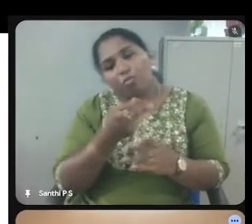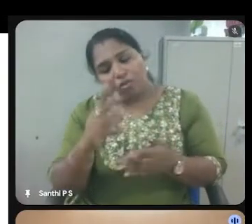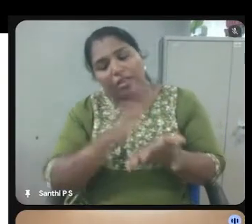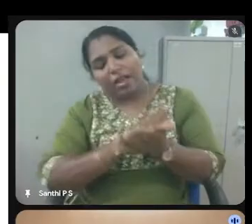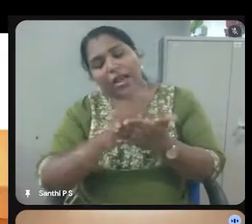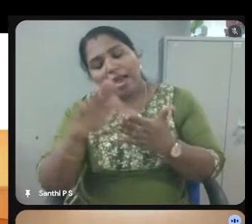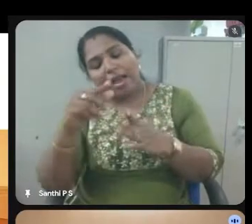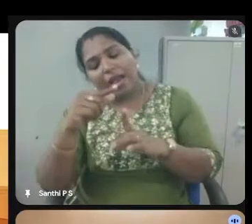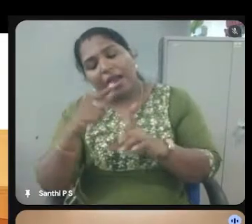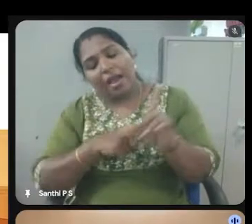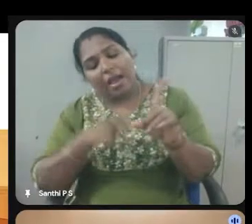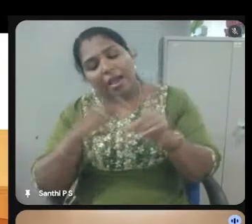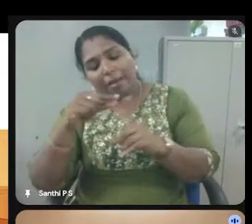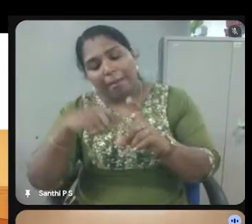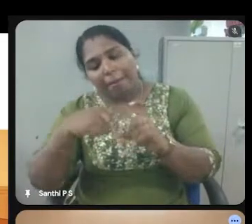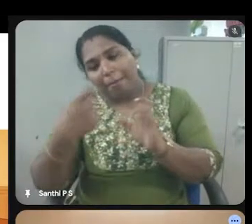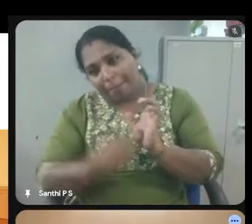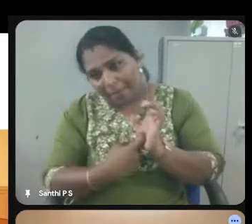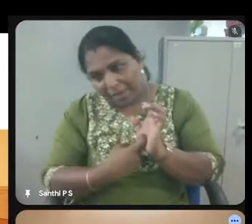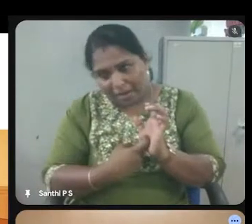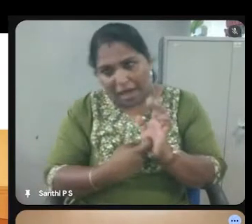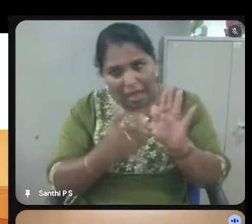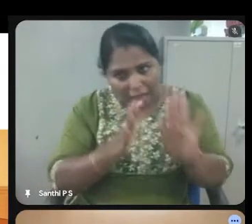കുട്ടികളുടെ സെൻസറി ഇഷ്യൂസ് കാണപ്പെടുന്നത്.